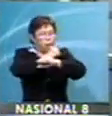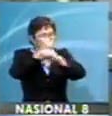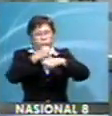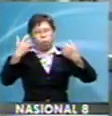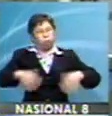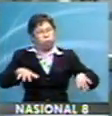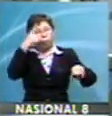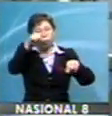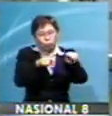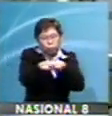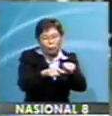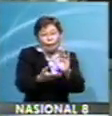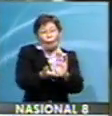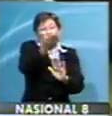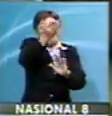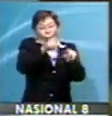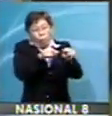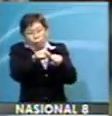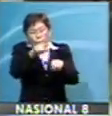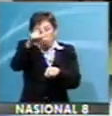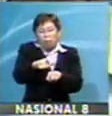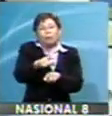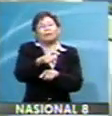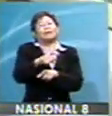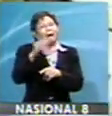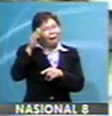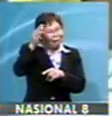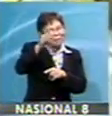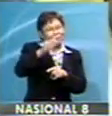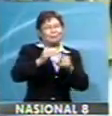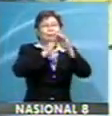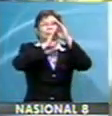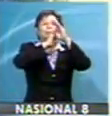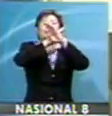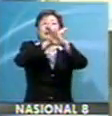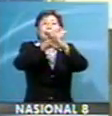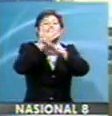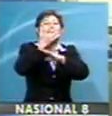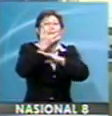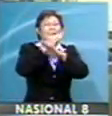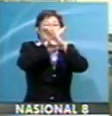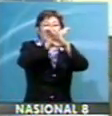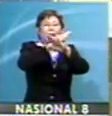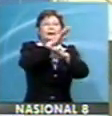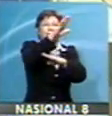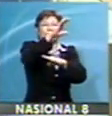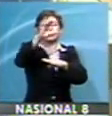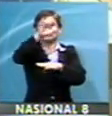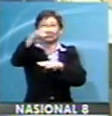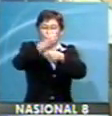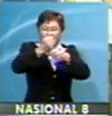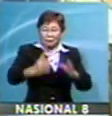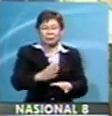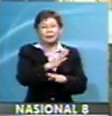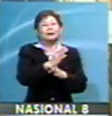bersaing justeru peningkatan daya saing diperlukan kerana Ia juga akan membela nasib kira-kira 500 r000 pekerja langsung dan